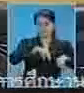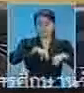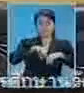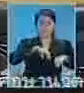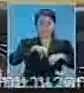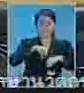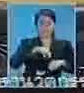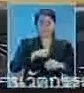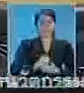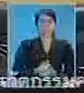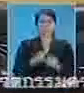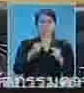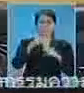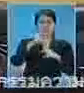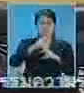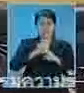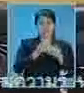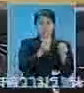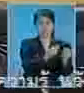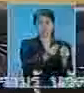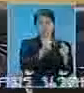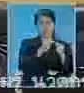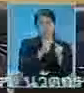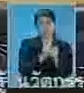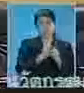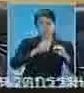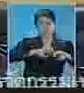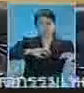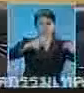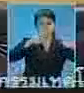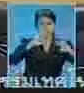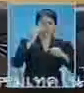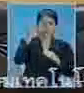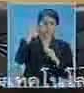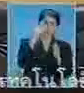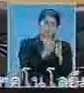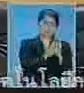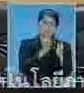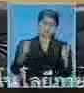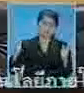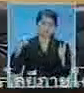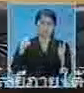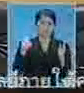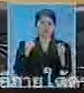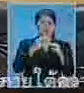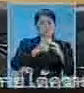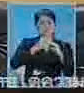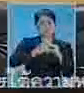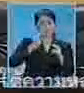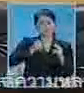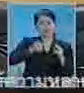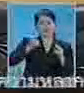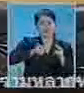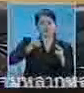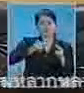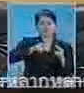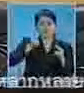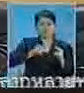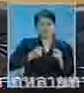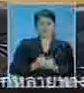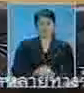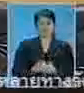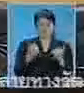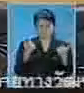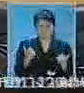สลากให้กับรัฐบาลมาโดยตลอดในทุกยุคทุกสมัยชื่อเดิมๆครับ แต่คราวนี้ถามว่